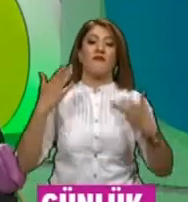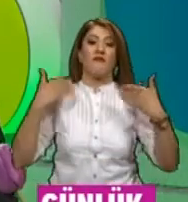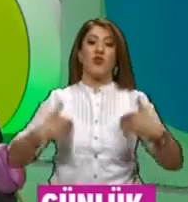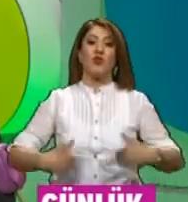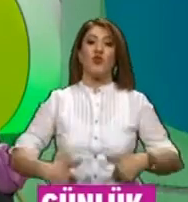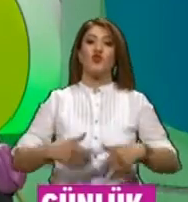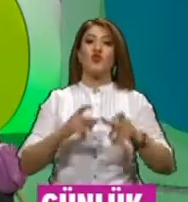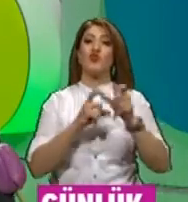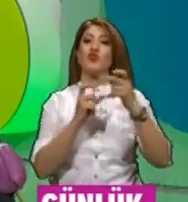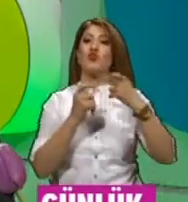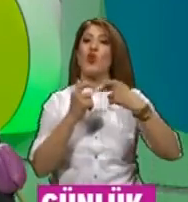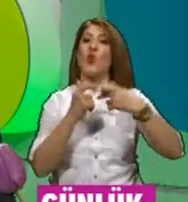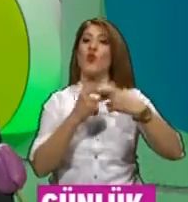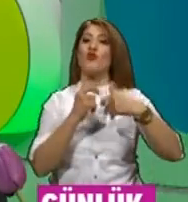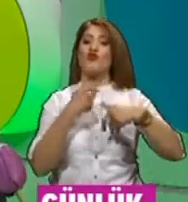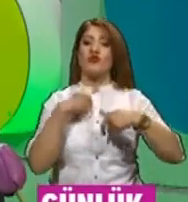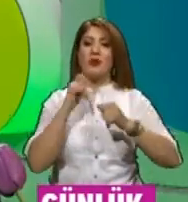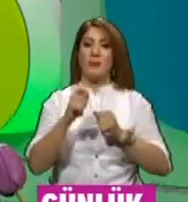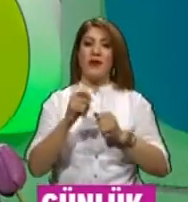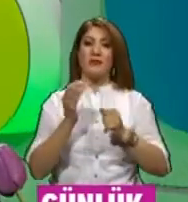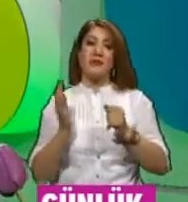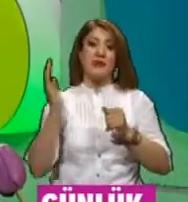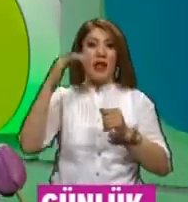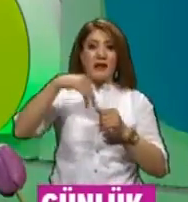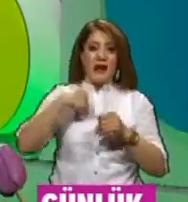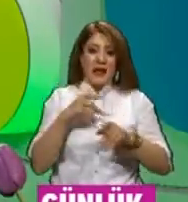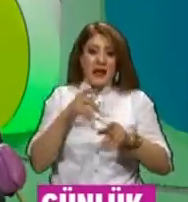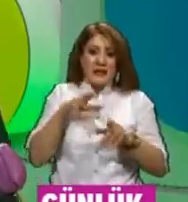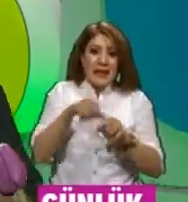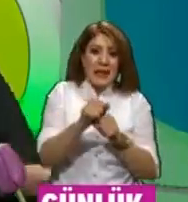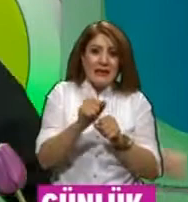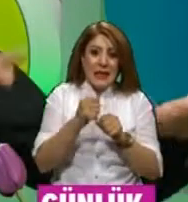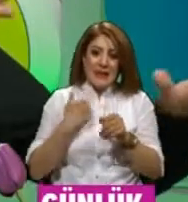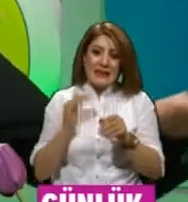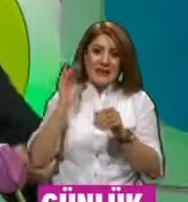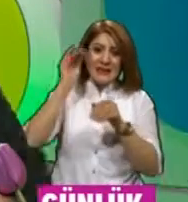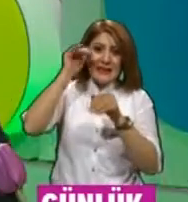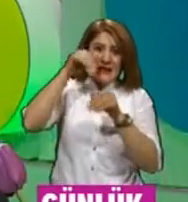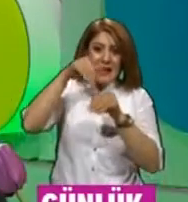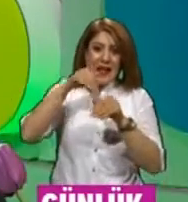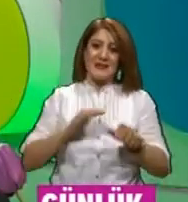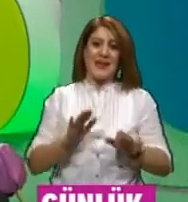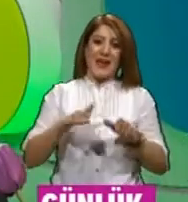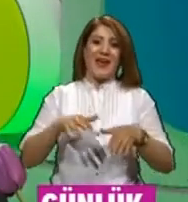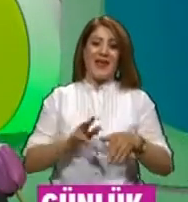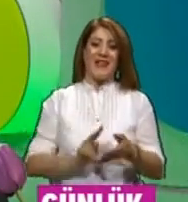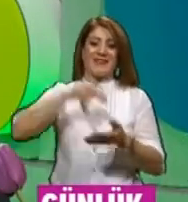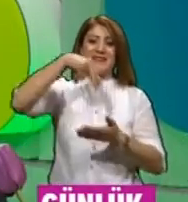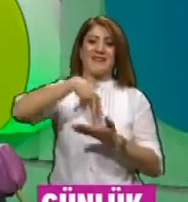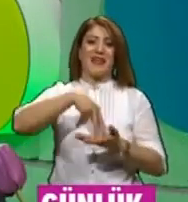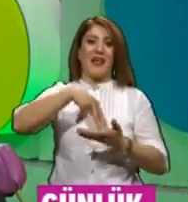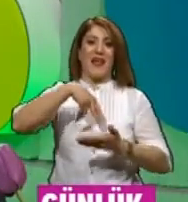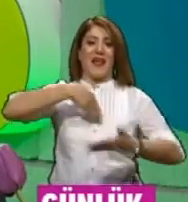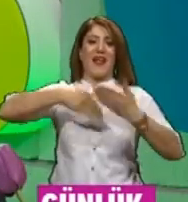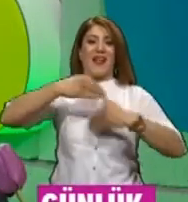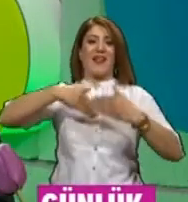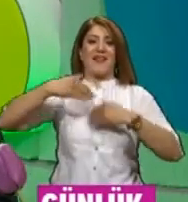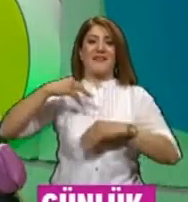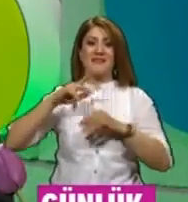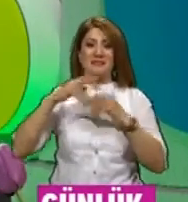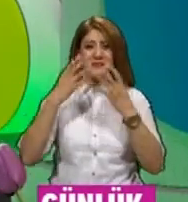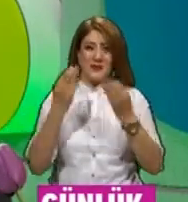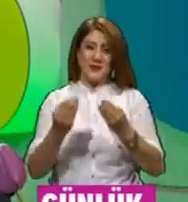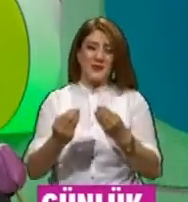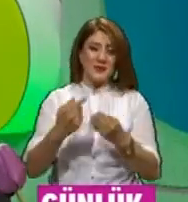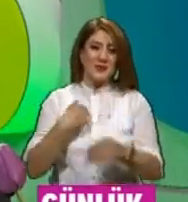Sörf yapardım o dönemde. Böyle dalgayı yakalardım. Dalgayla beraber kıyıya kadar kayardım.